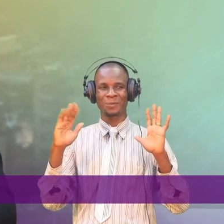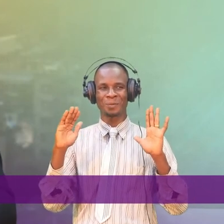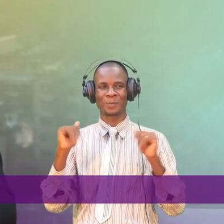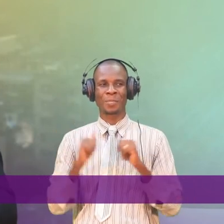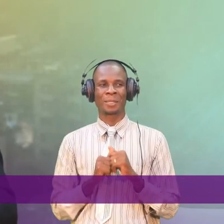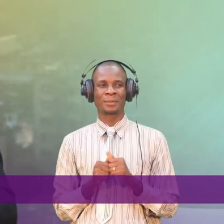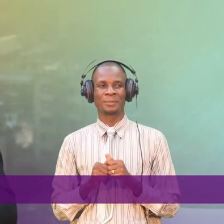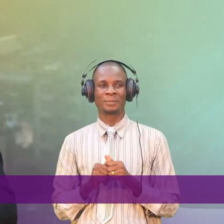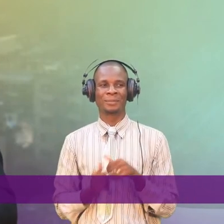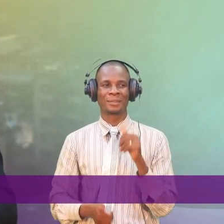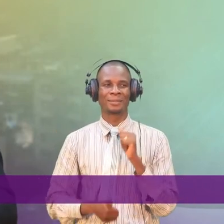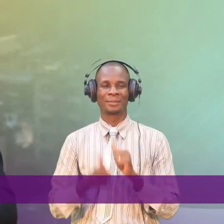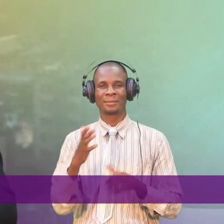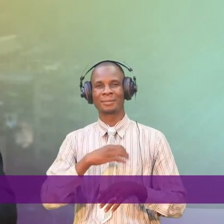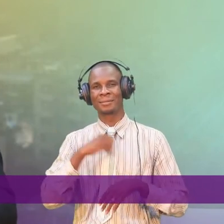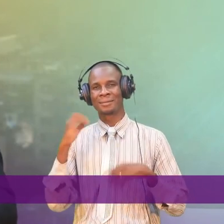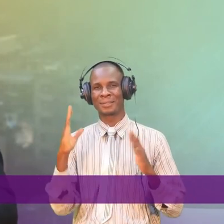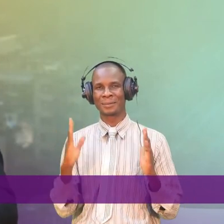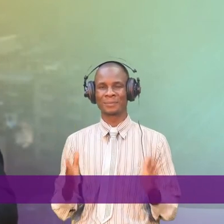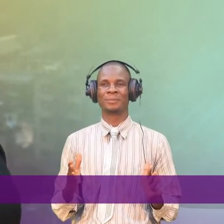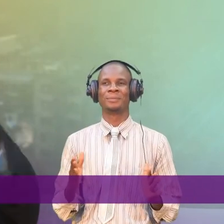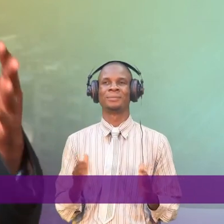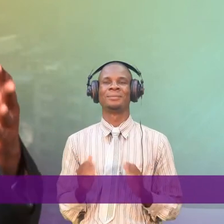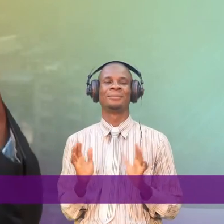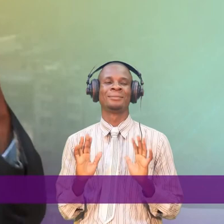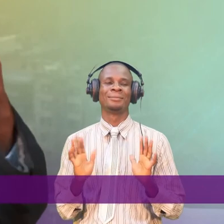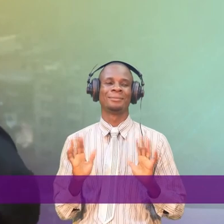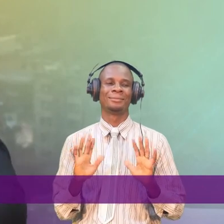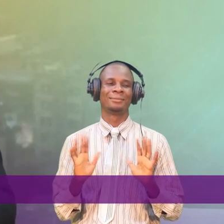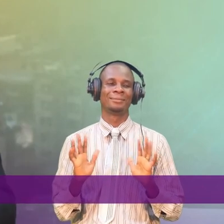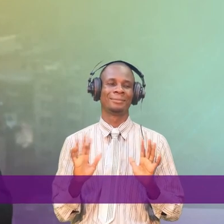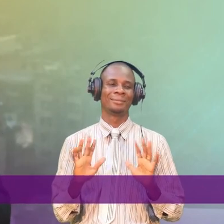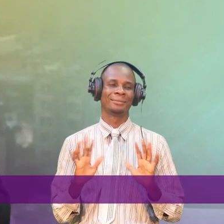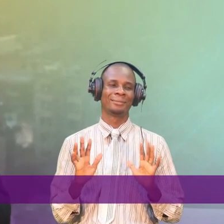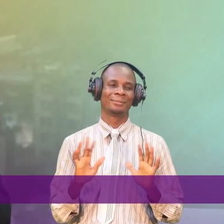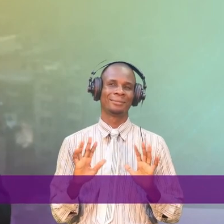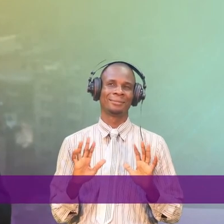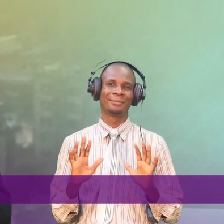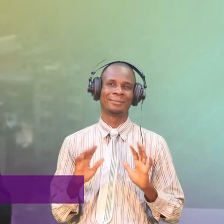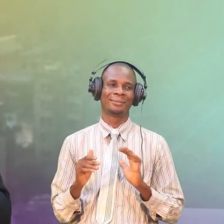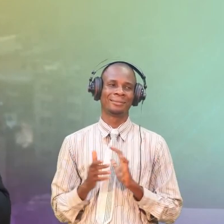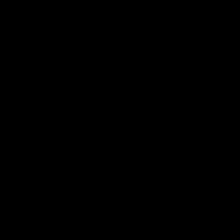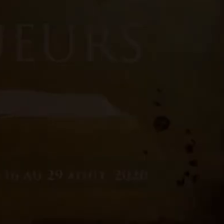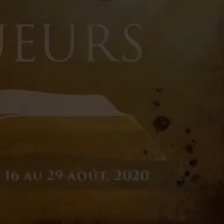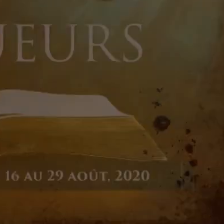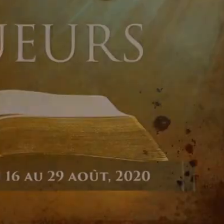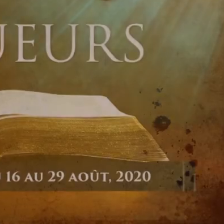tuendelee kuona Mungu anavyotupangia. Mungu awabariki. Amina.